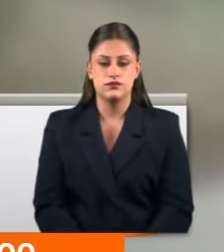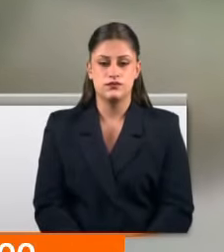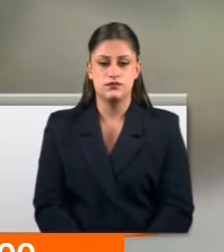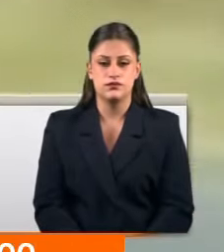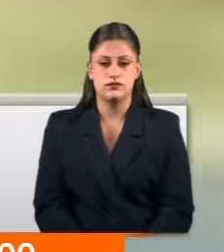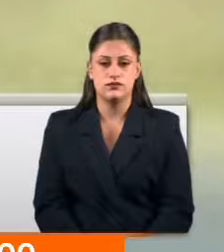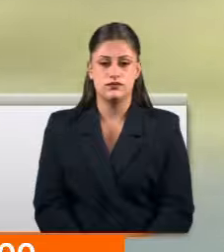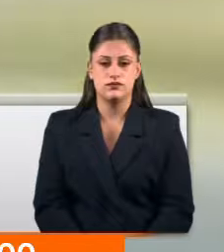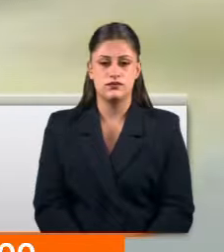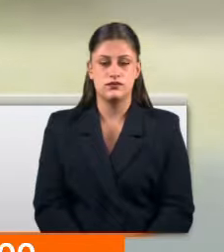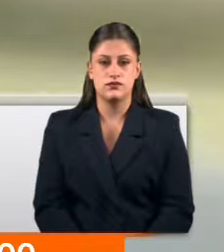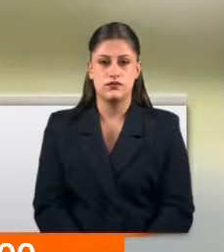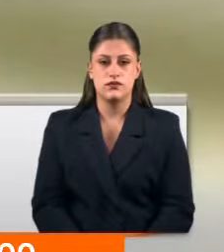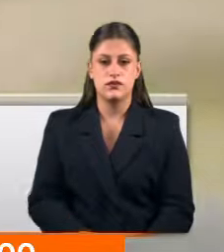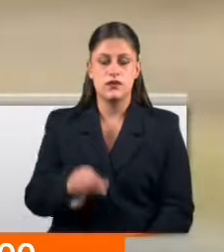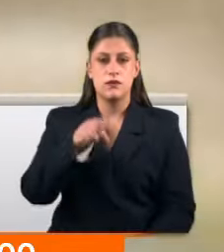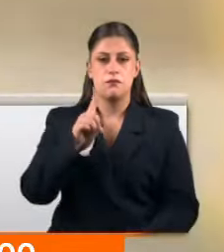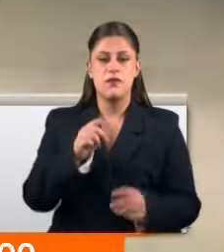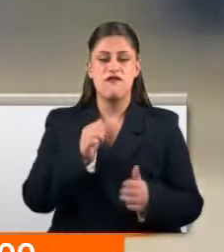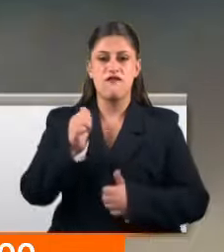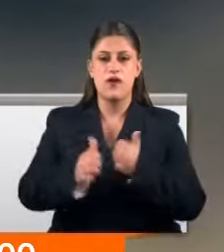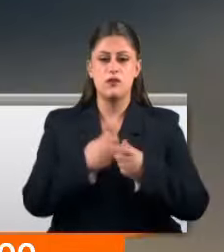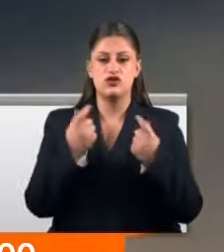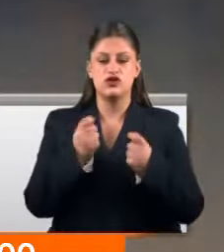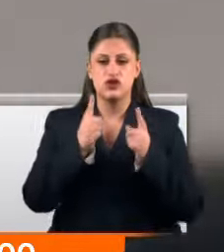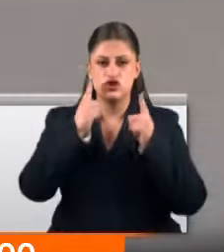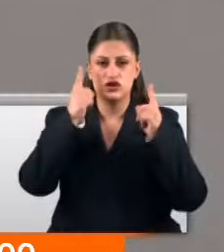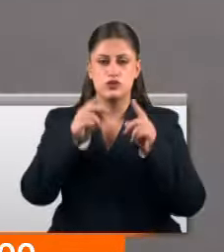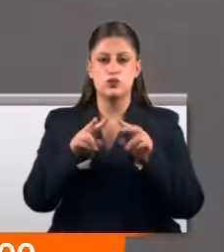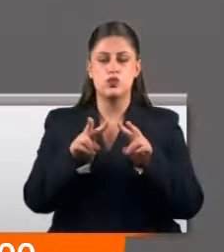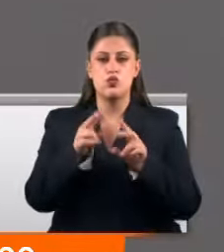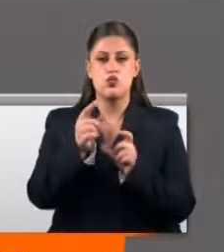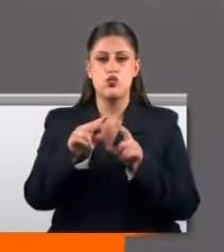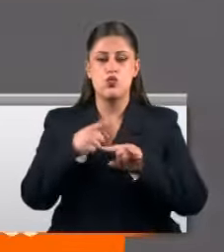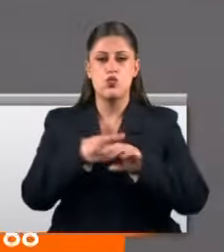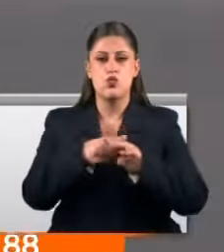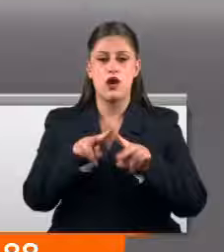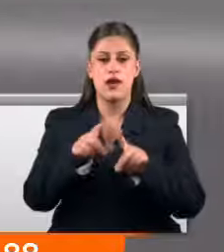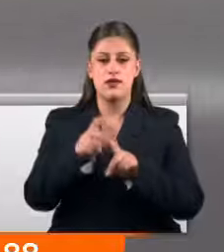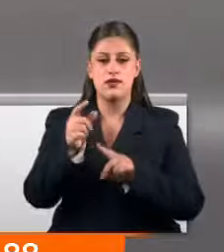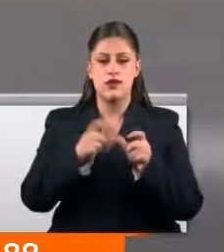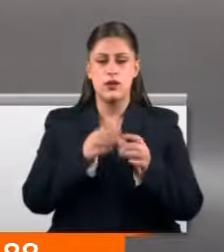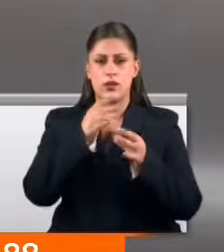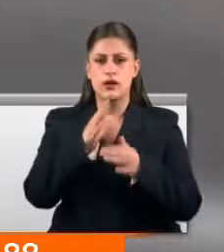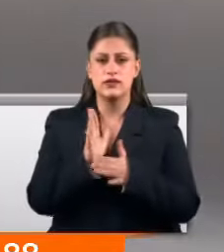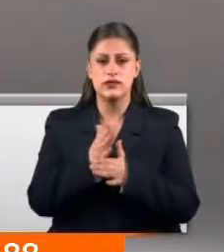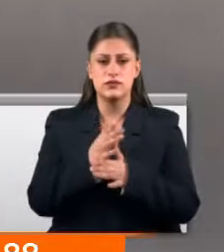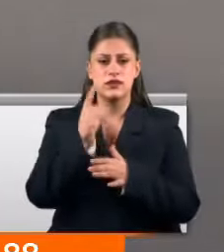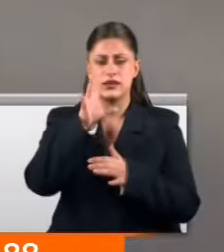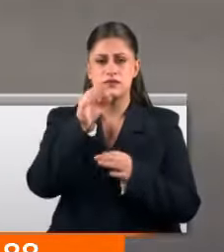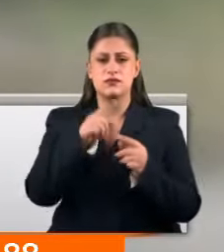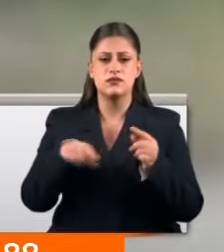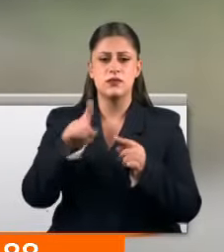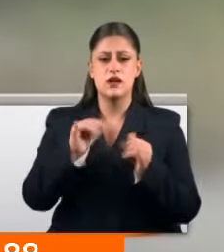çıktı kentteki Bir fabrikada çalışan Çinli mühendisin yol kenarında zurna çalmasının sebebi ise kimseye rahatsızlık